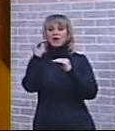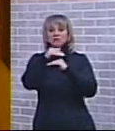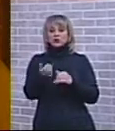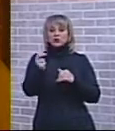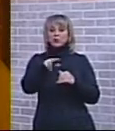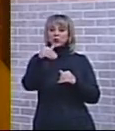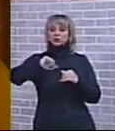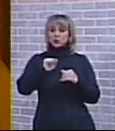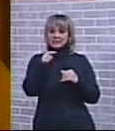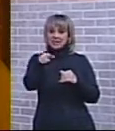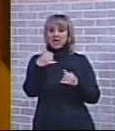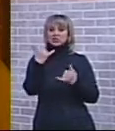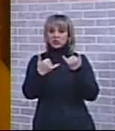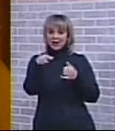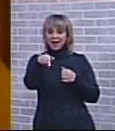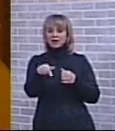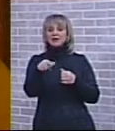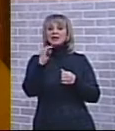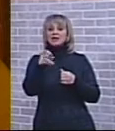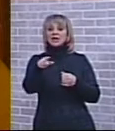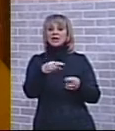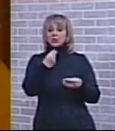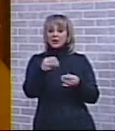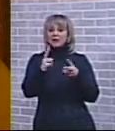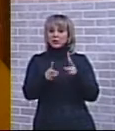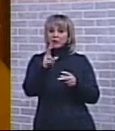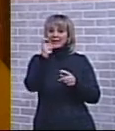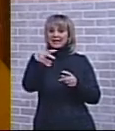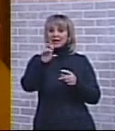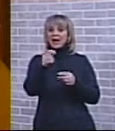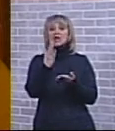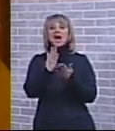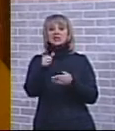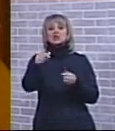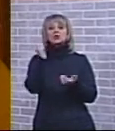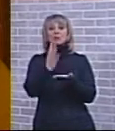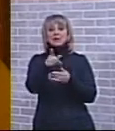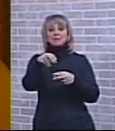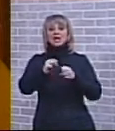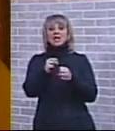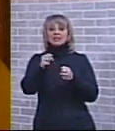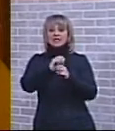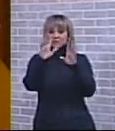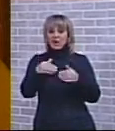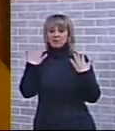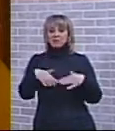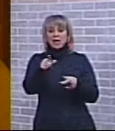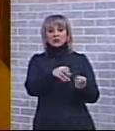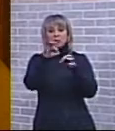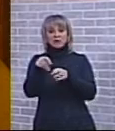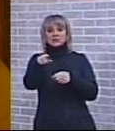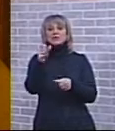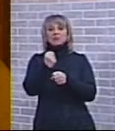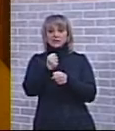приходят, ну, друзья жениха, и она приготовит им хинкал. Есть те, которые прямо на свадьбе, в свадебном платье привозят домой, и они прям